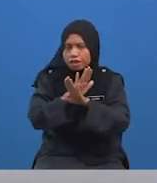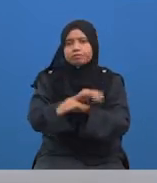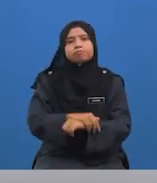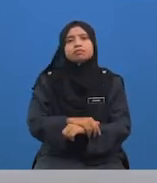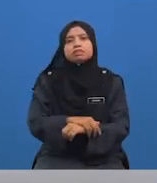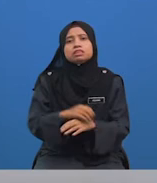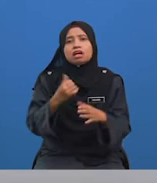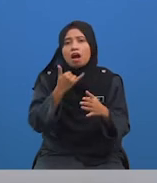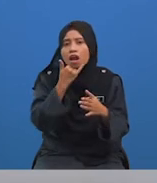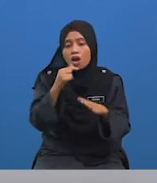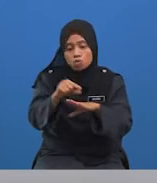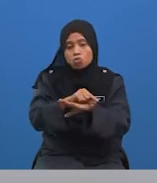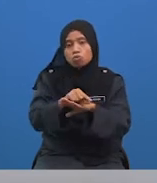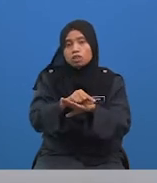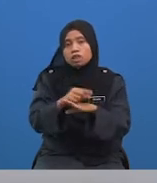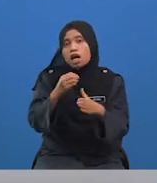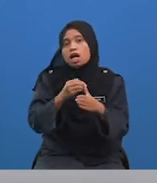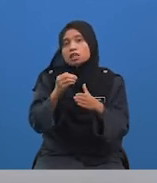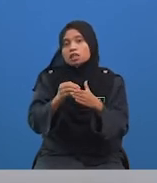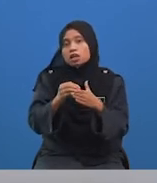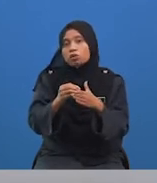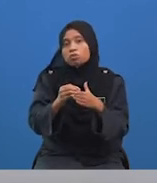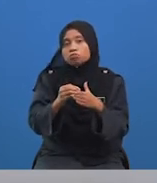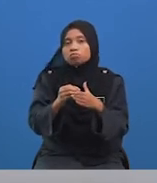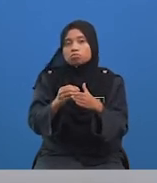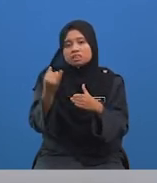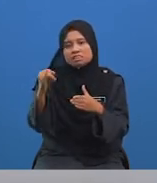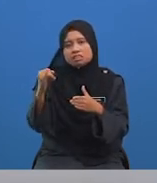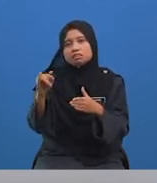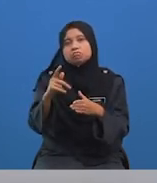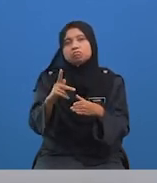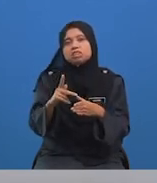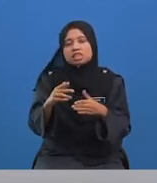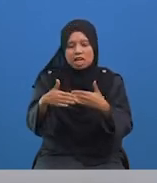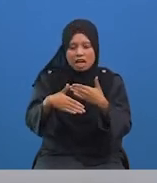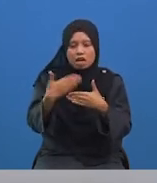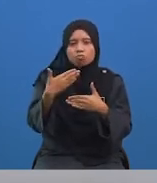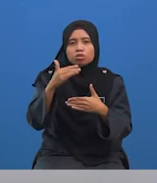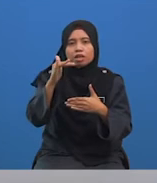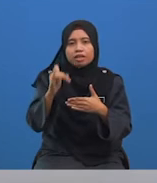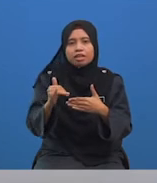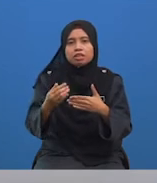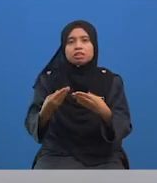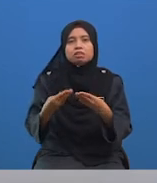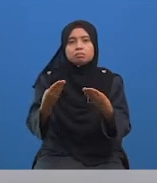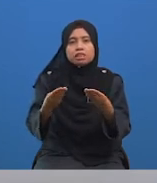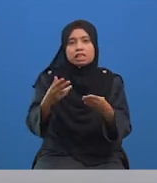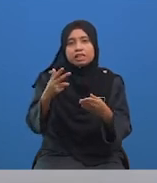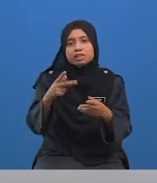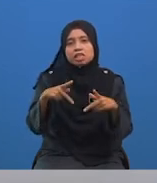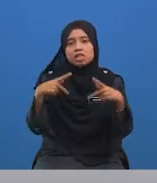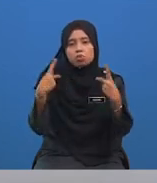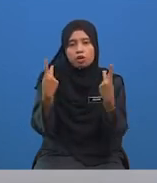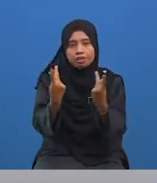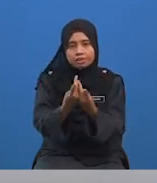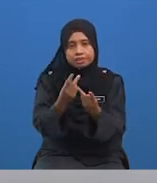sesekali salah gunakan atau mensia-siakan kemudahan yang diberikan oleh